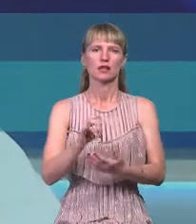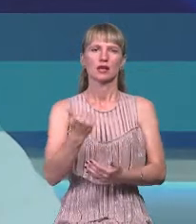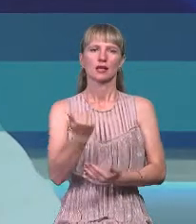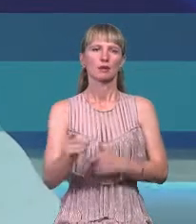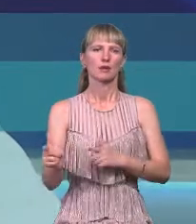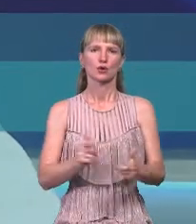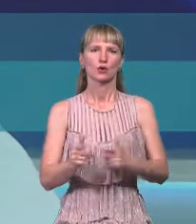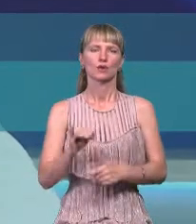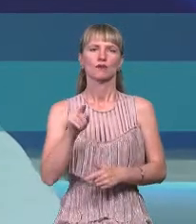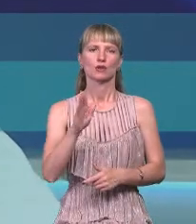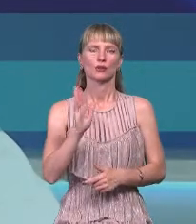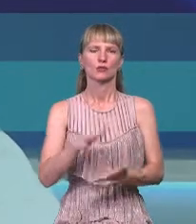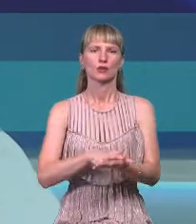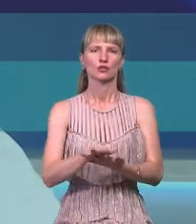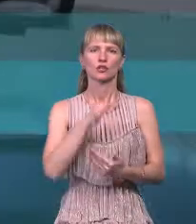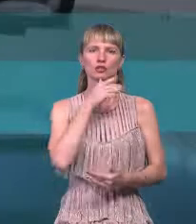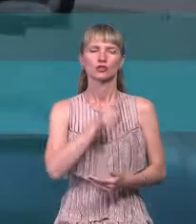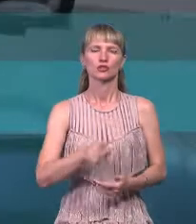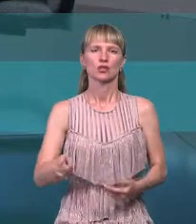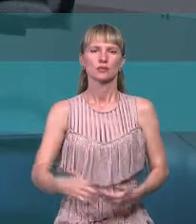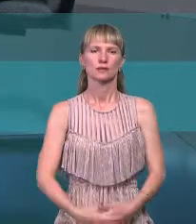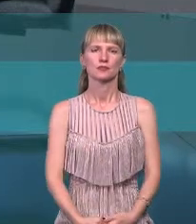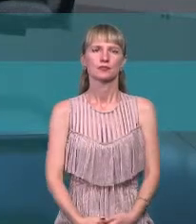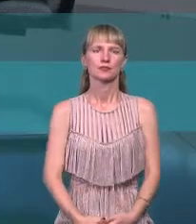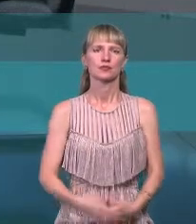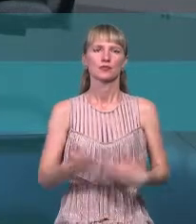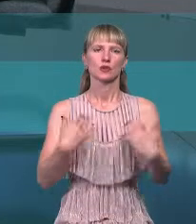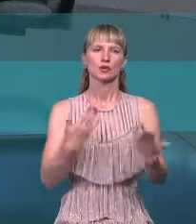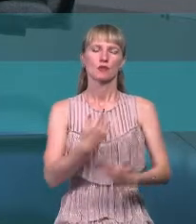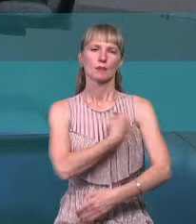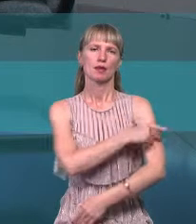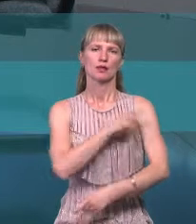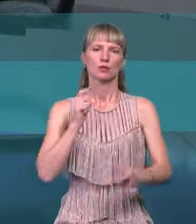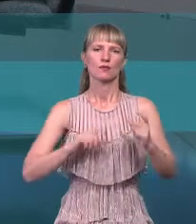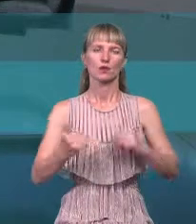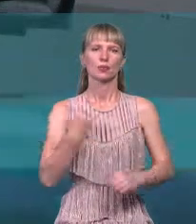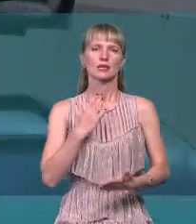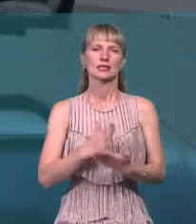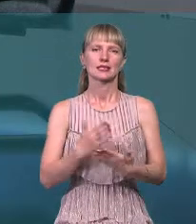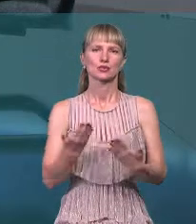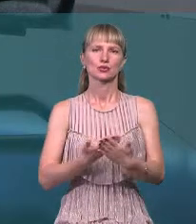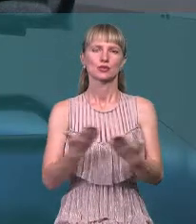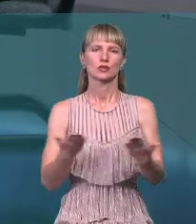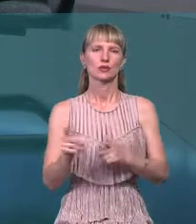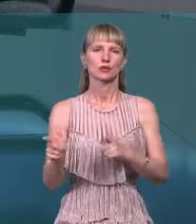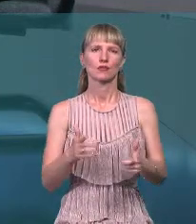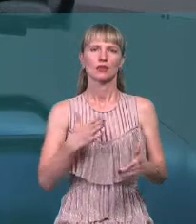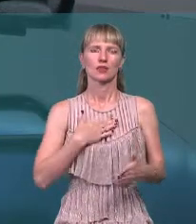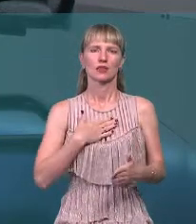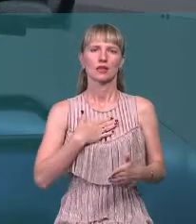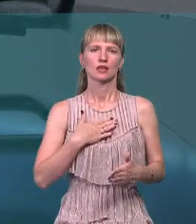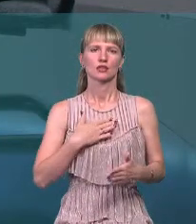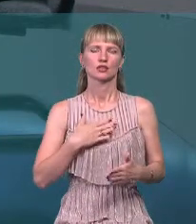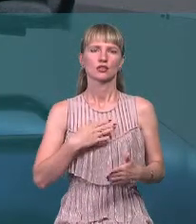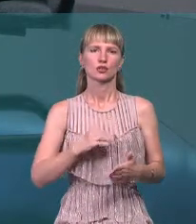підготовку, і вона буде втрачати час. Пане Даміре, стосовно медичного університету, у нас є сюжет, який підготували наші екологи із